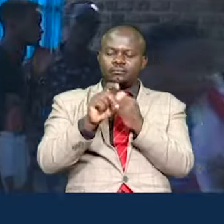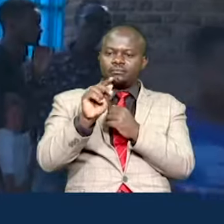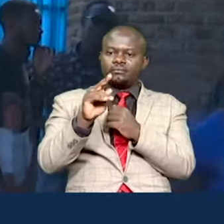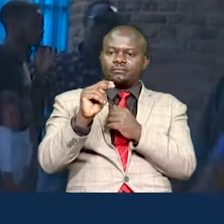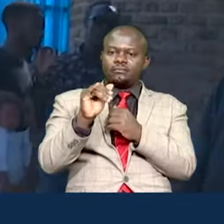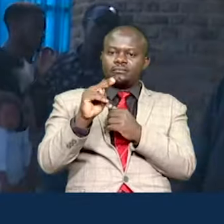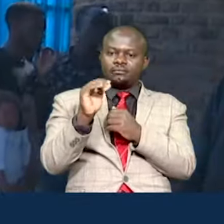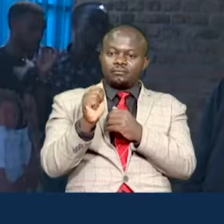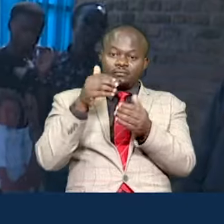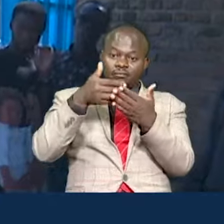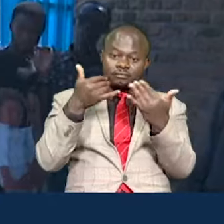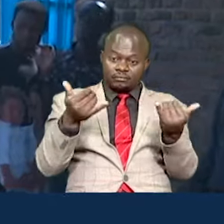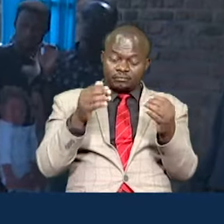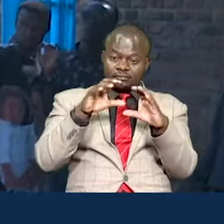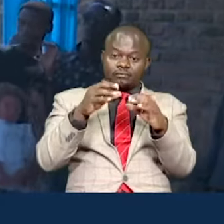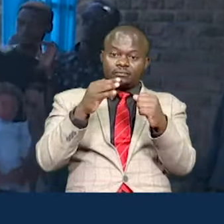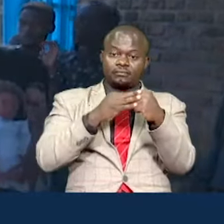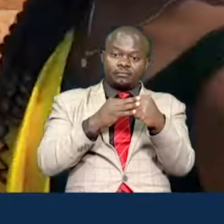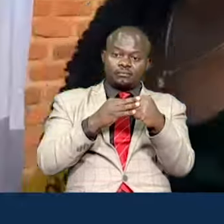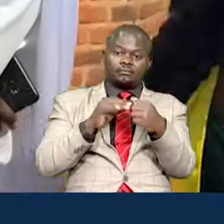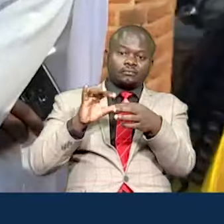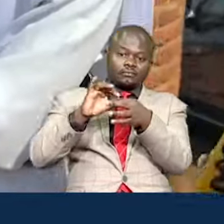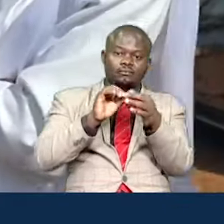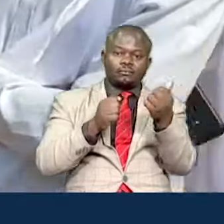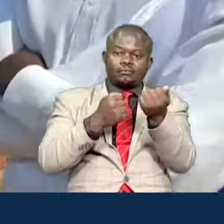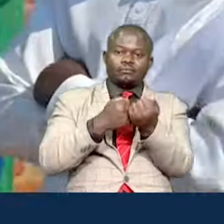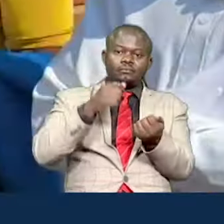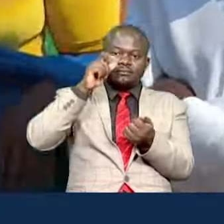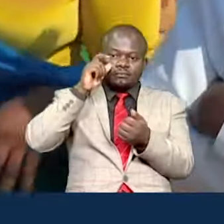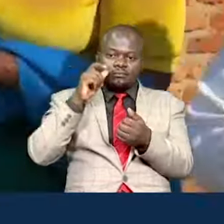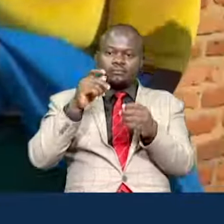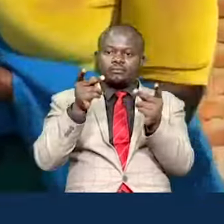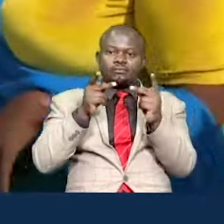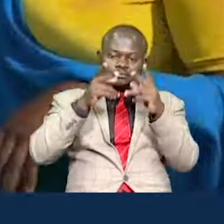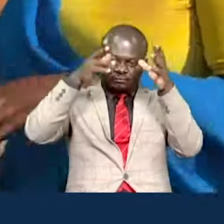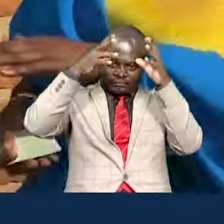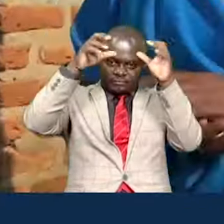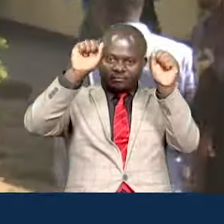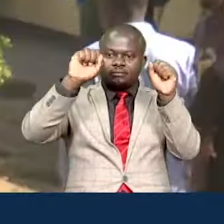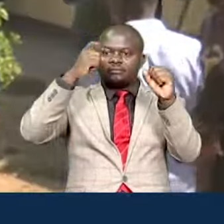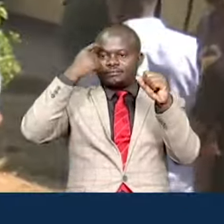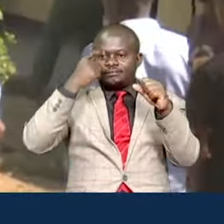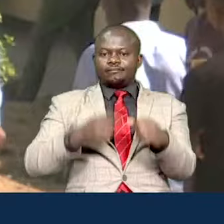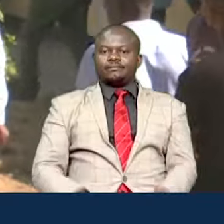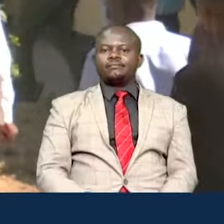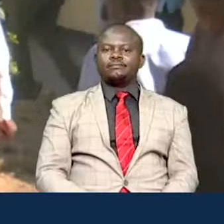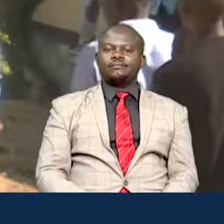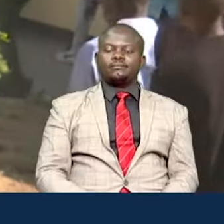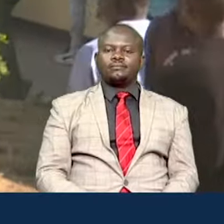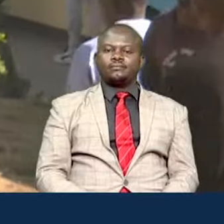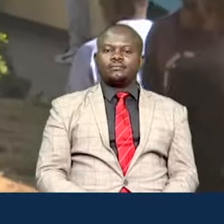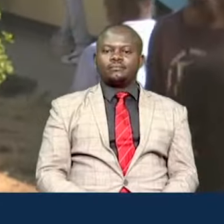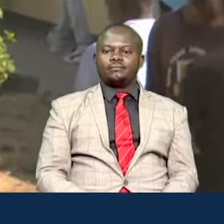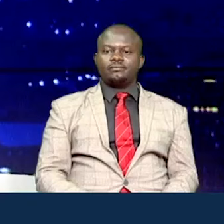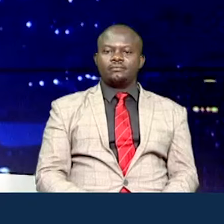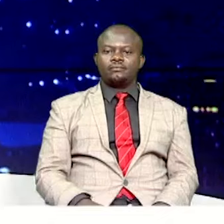ya politiki 8 yahisemo kwifatanya maze ikigikira umukandida Paul Kagame ku mwanya w'umukuru w'igihugu. Calixte Kaberuka mu mujyi